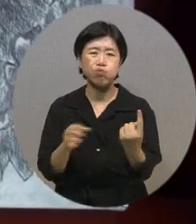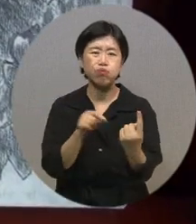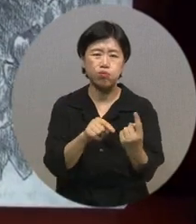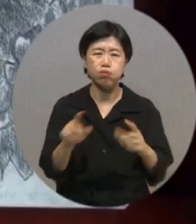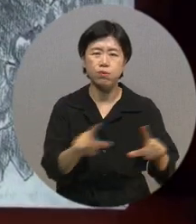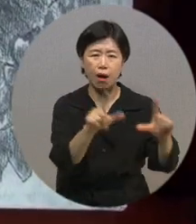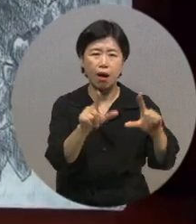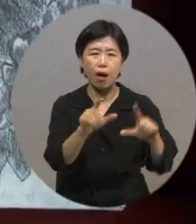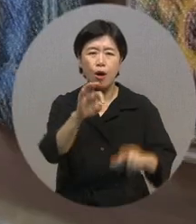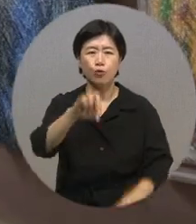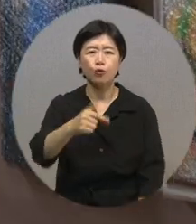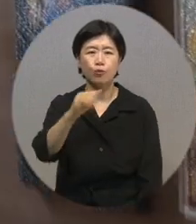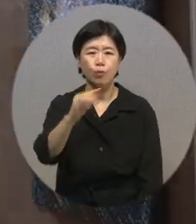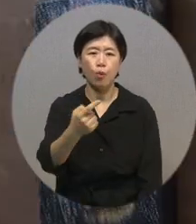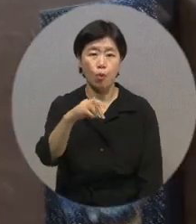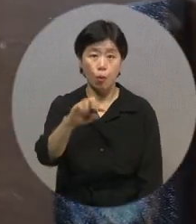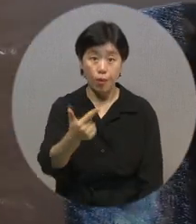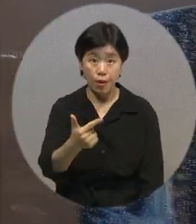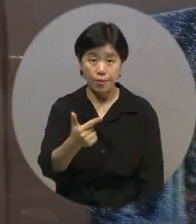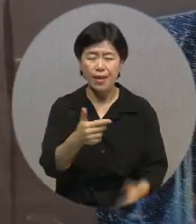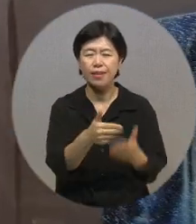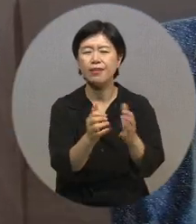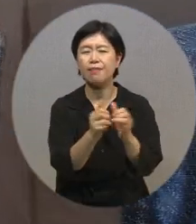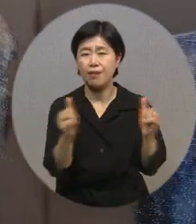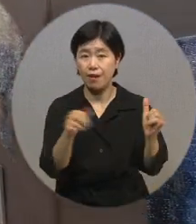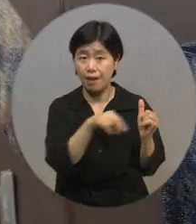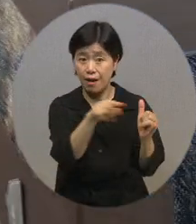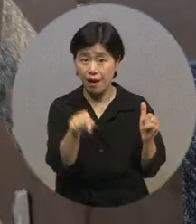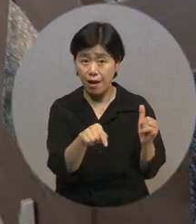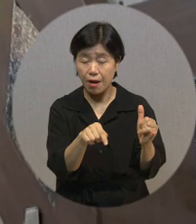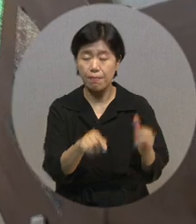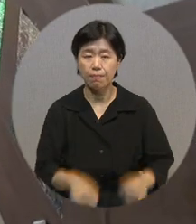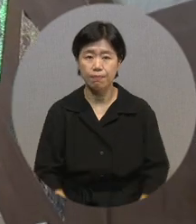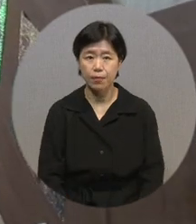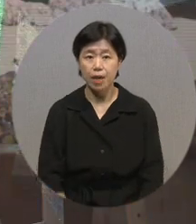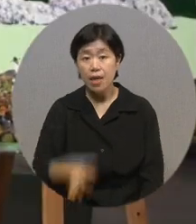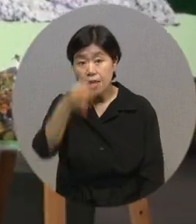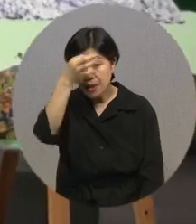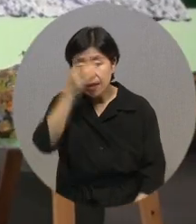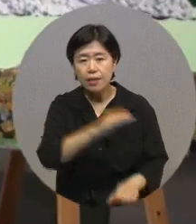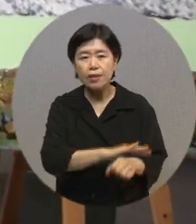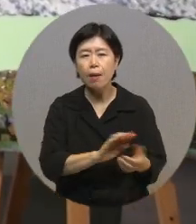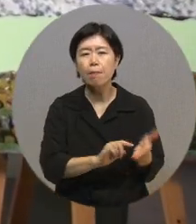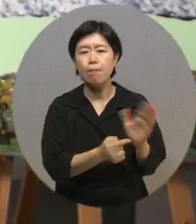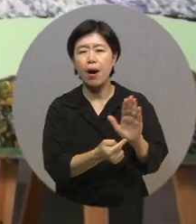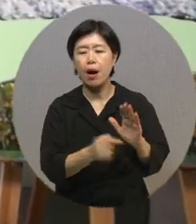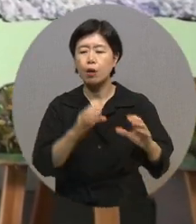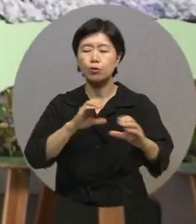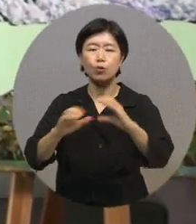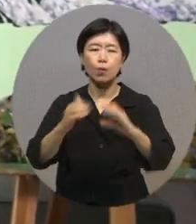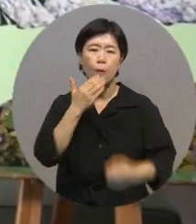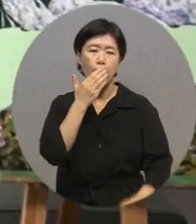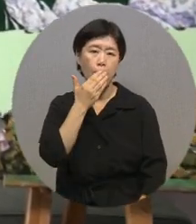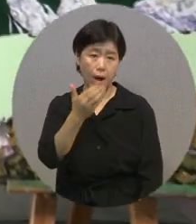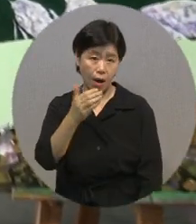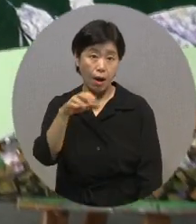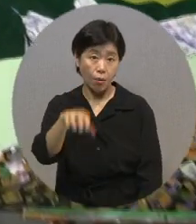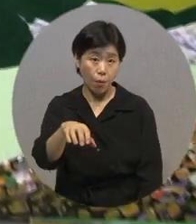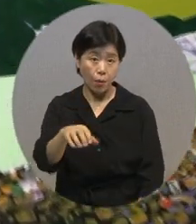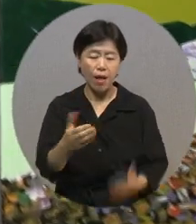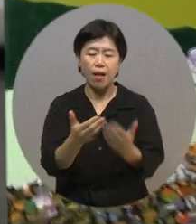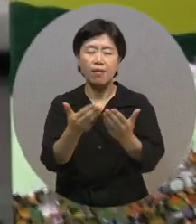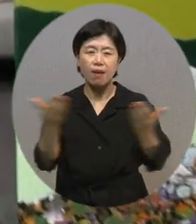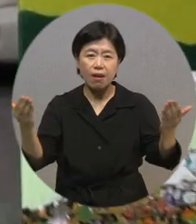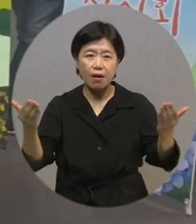살아가는 움보원 작가들이 지역사회 속에서 그들의 재능으로 소통할 수 있는 그날. 더 넓은 곳에서의